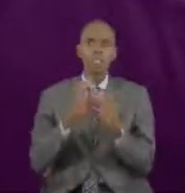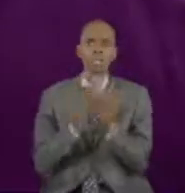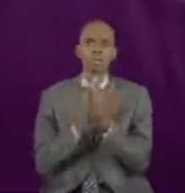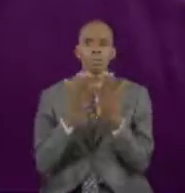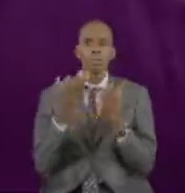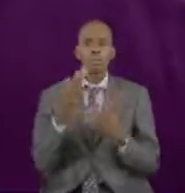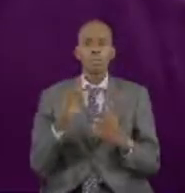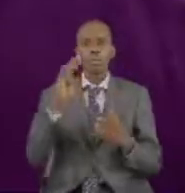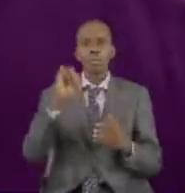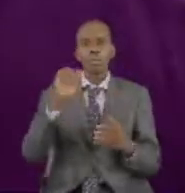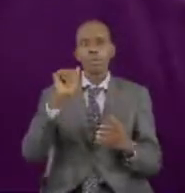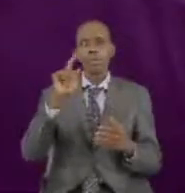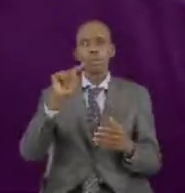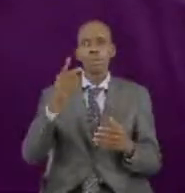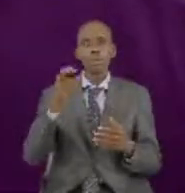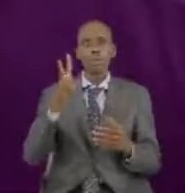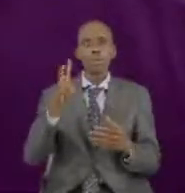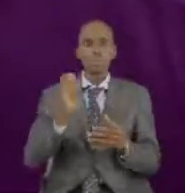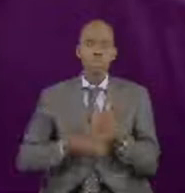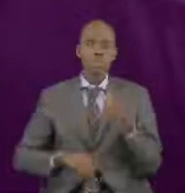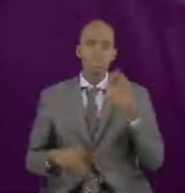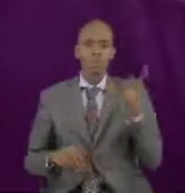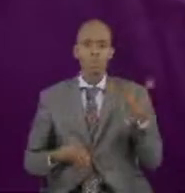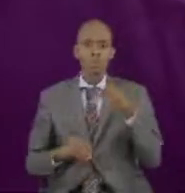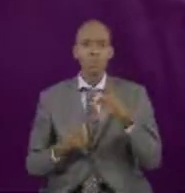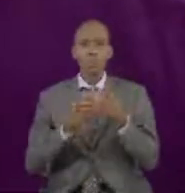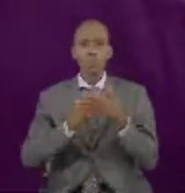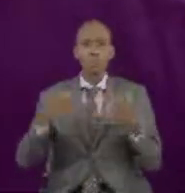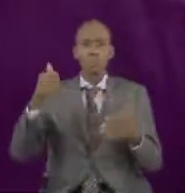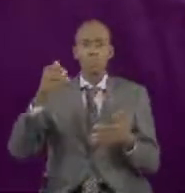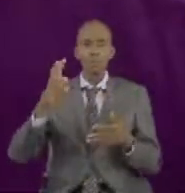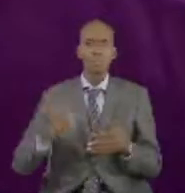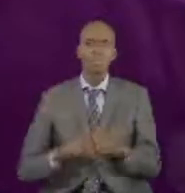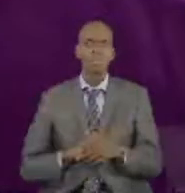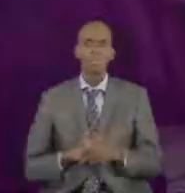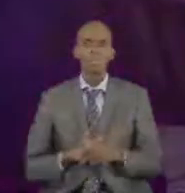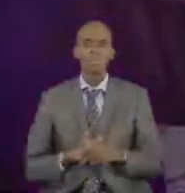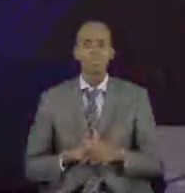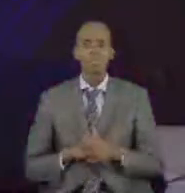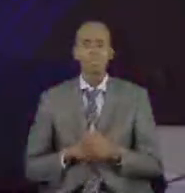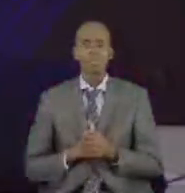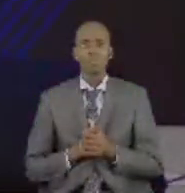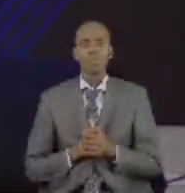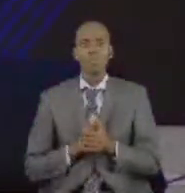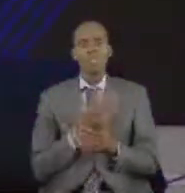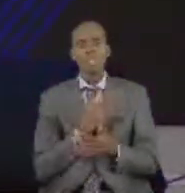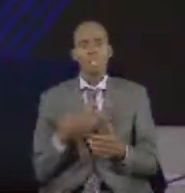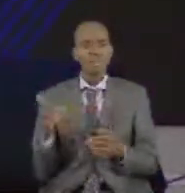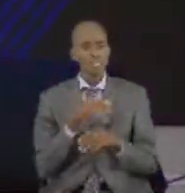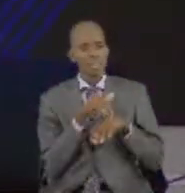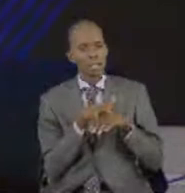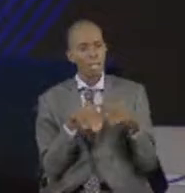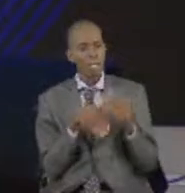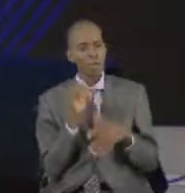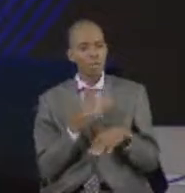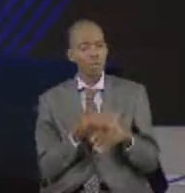22 matthieu chapitre v 2 verset 16 mature j'appuie trouver 2 verset 16 et les envoyés auprès